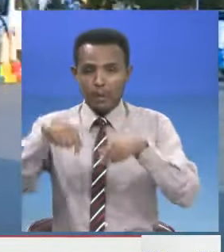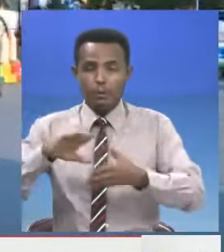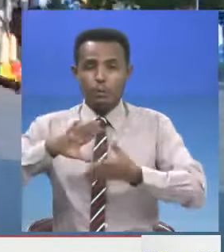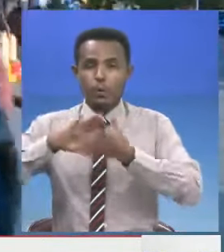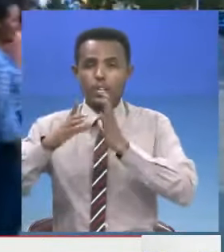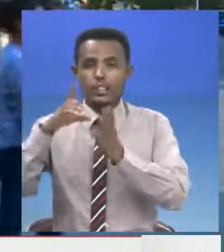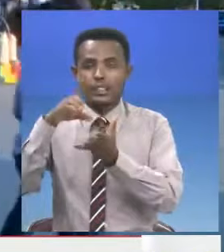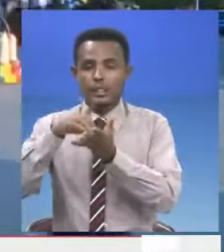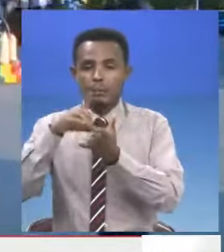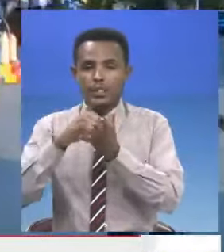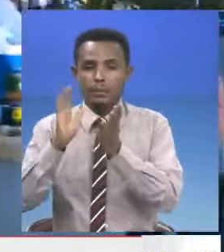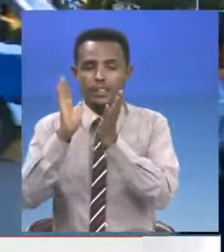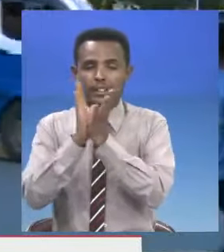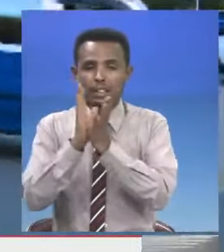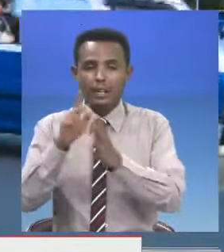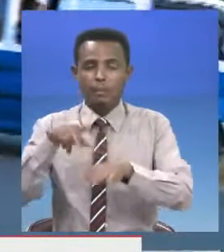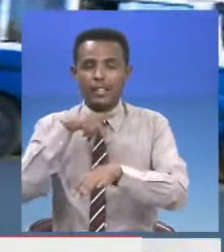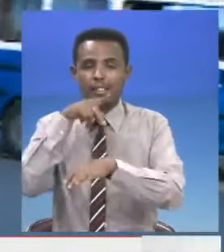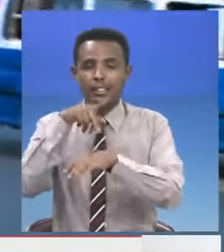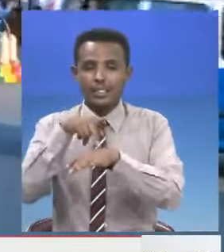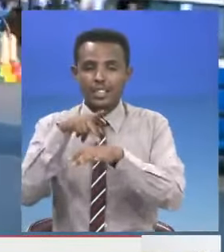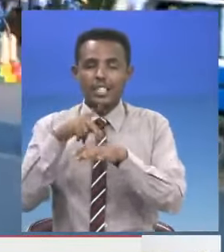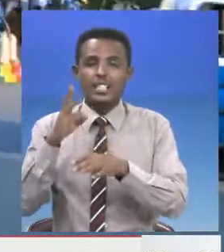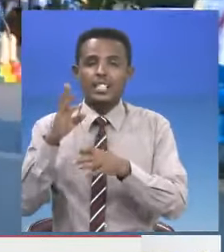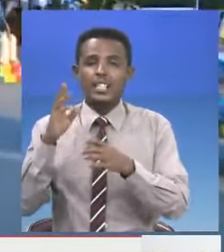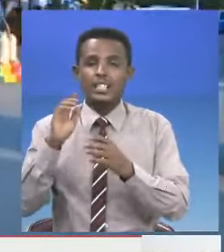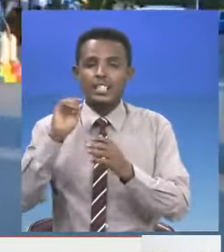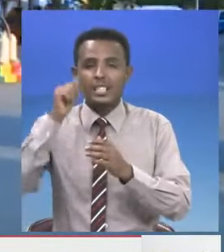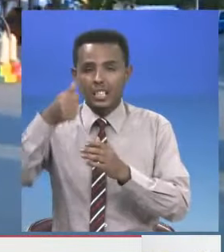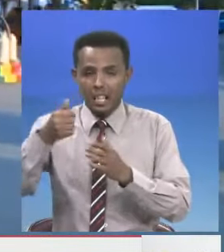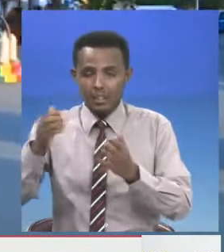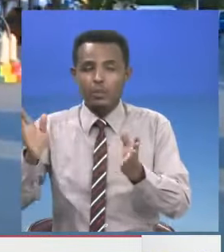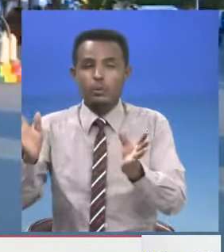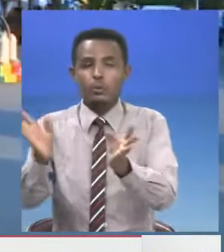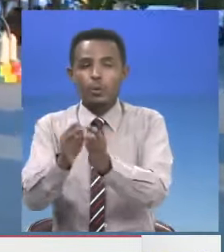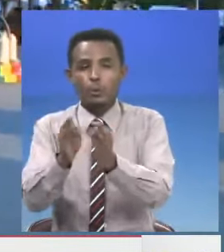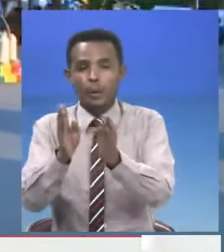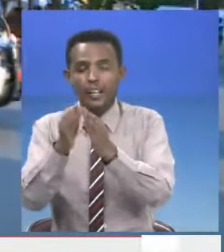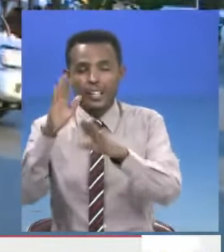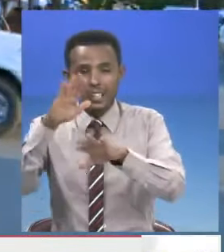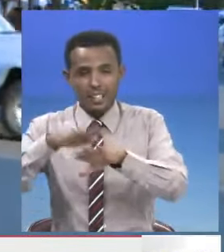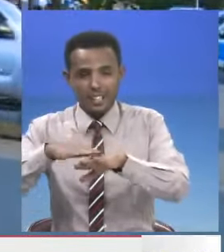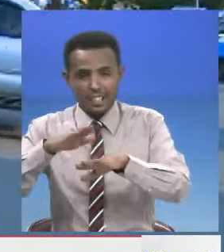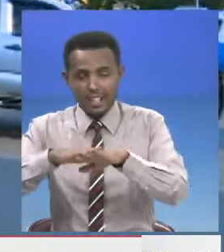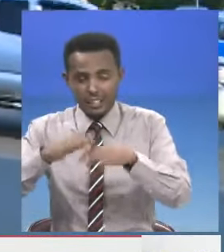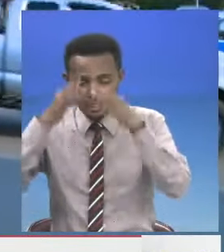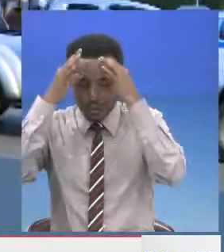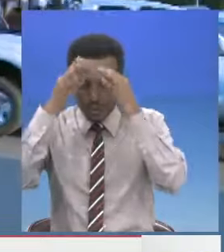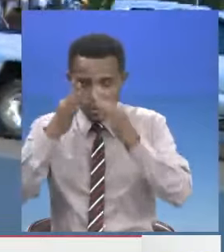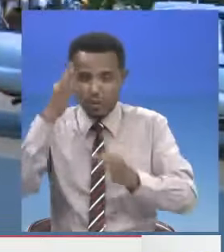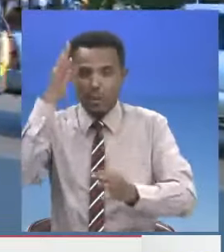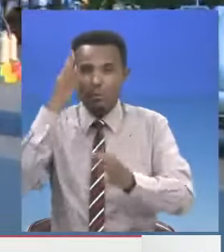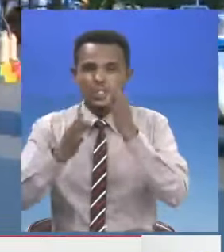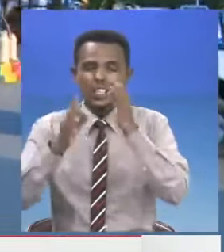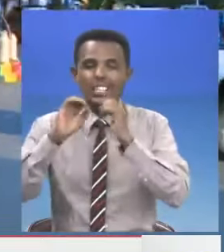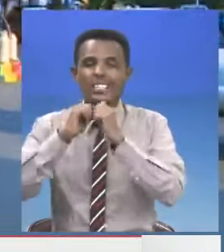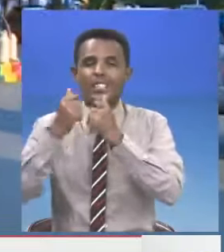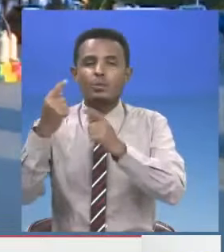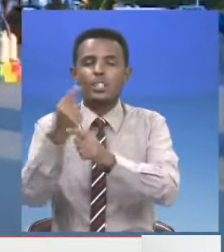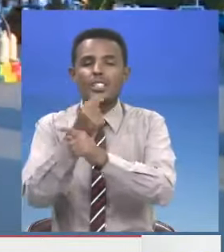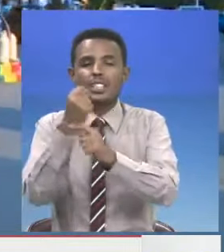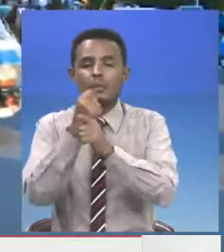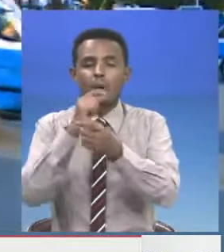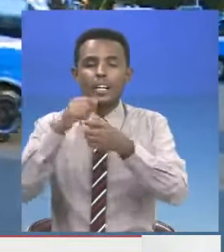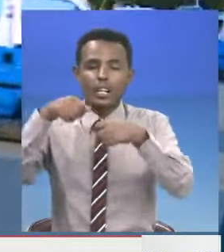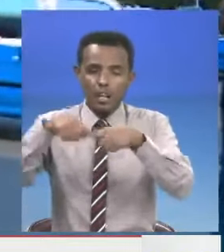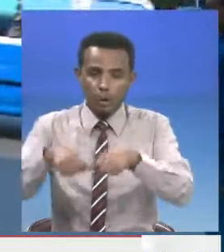ከተማ የብልጽግና ፓርቲ የድህረ ጉባኤ ላይ የተወሰኑ ውሳኔዎችን እንዴት ወደ ተግባር